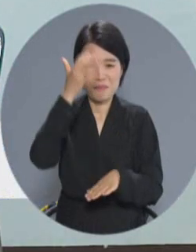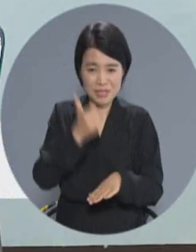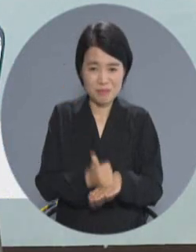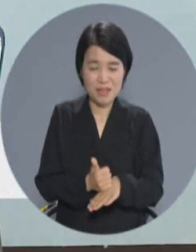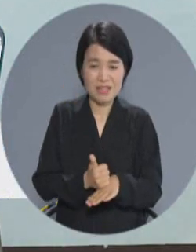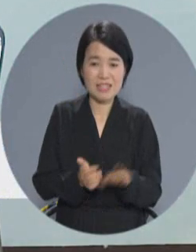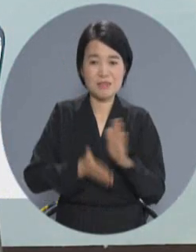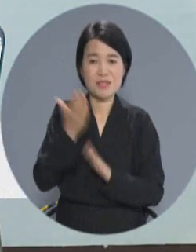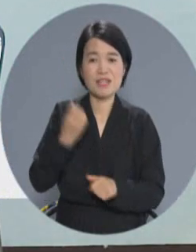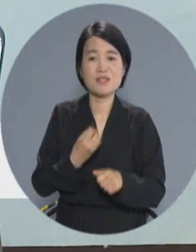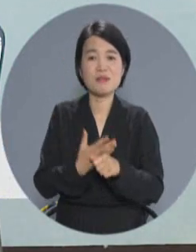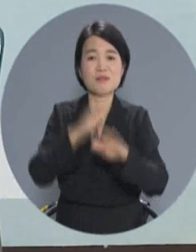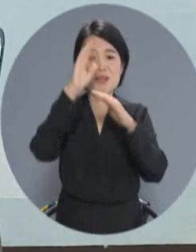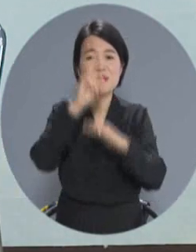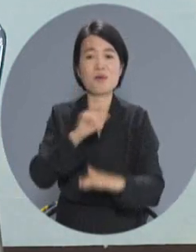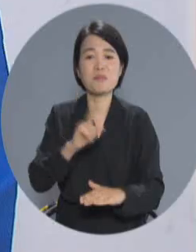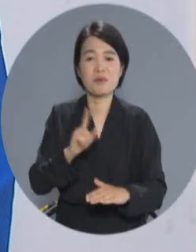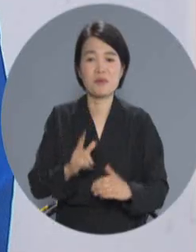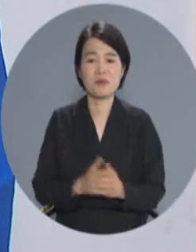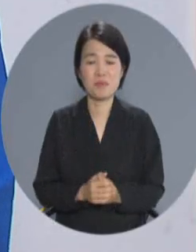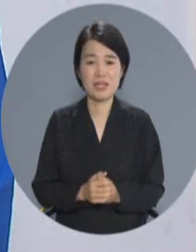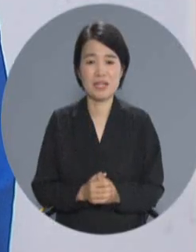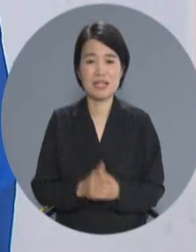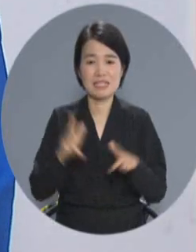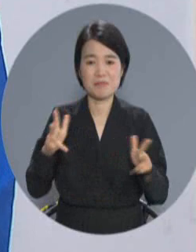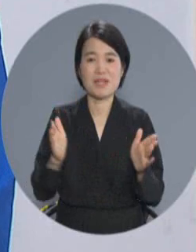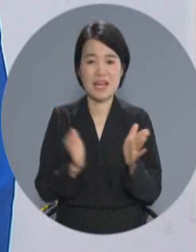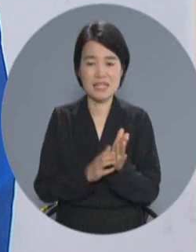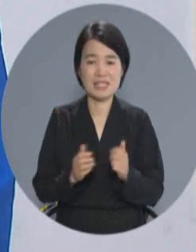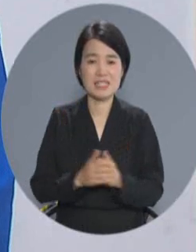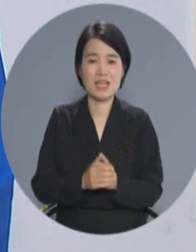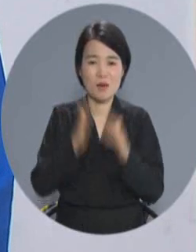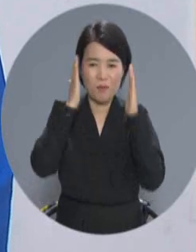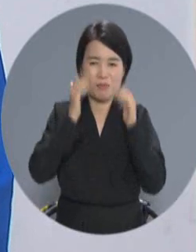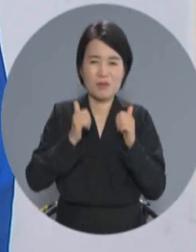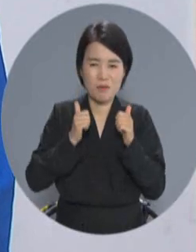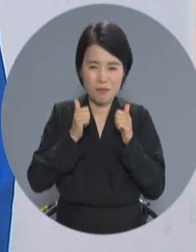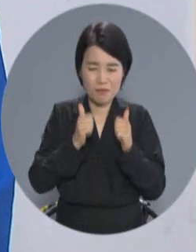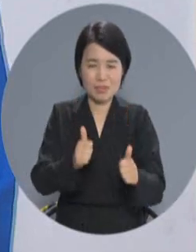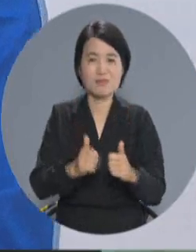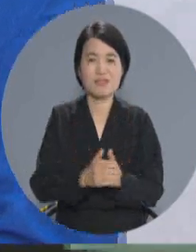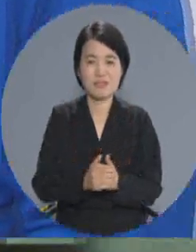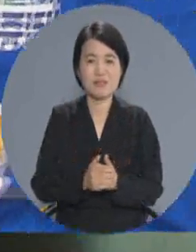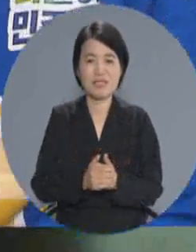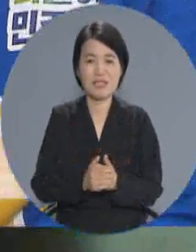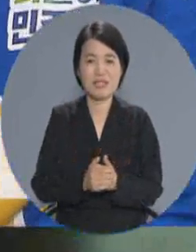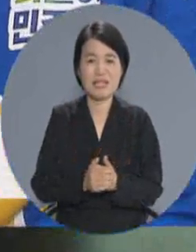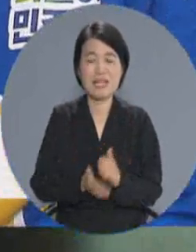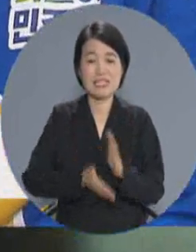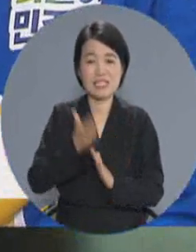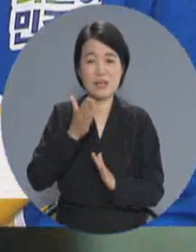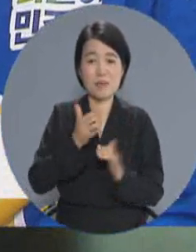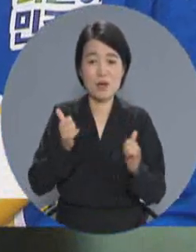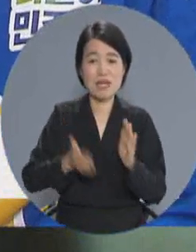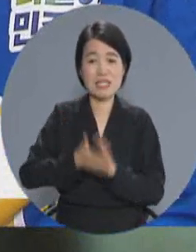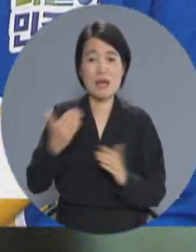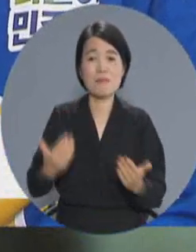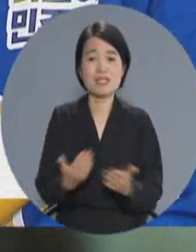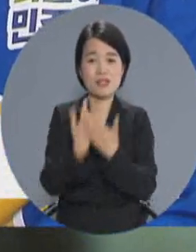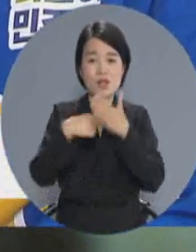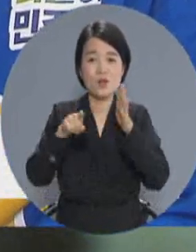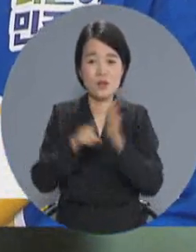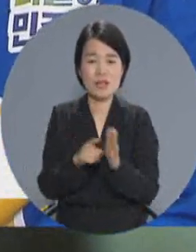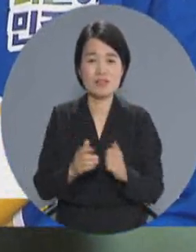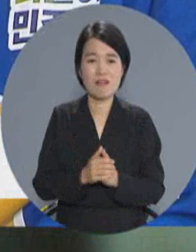싶은 메세지의 한가지만 얘기해 주십시오 예 지금까지 공부도 열심히 했습니다 그리고 시민 것이 u 발전을 위해서